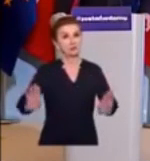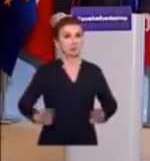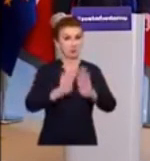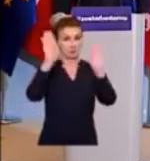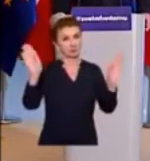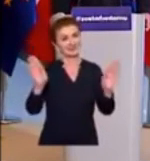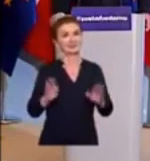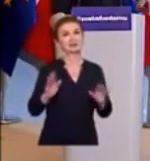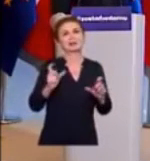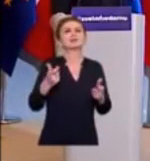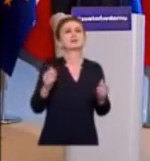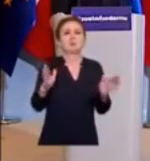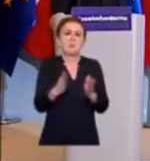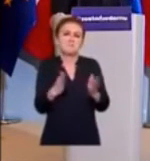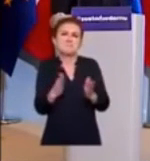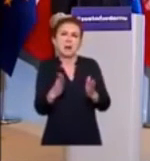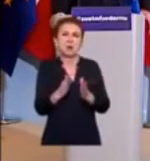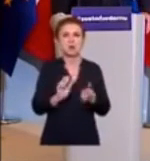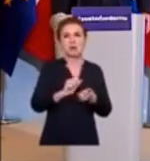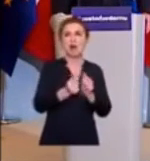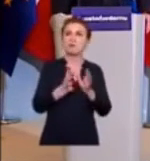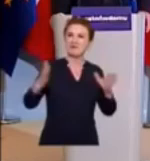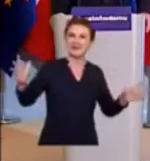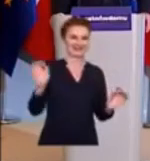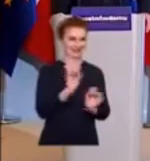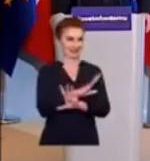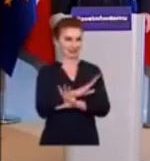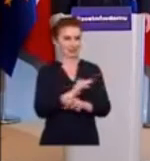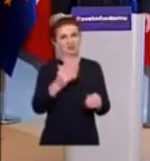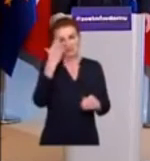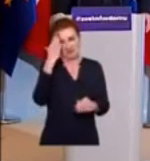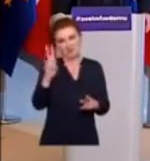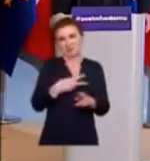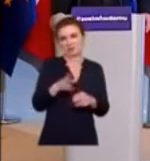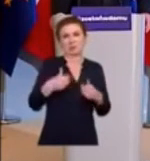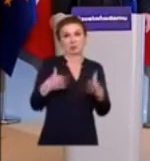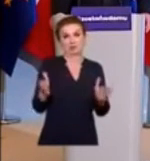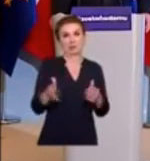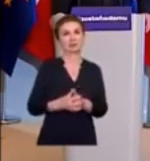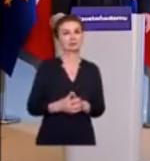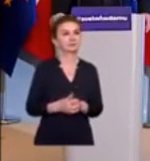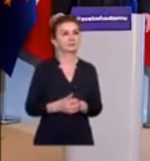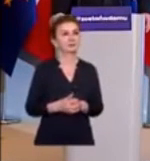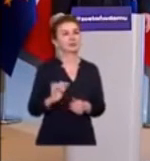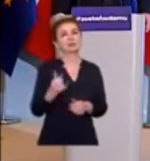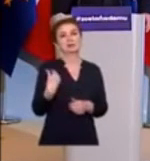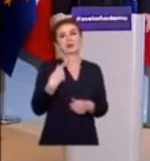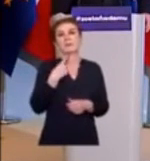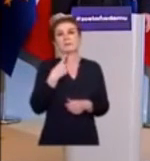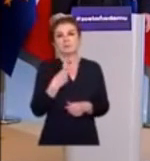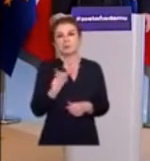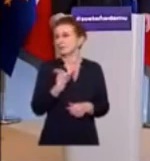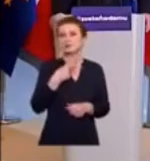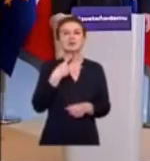Co z tymi małymi studyjnymi, jak i wielkimi multiplexami? Czy jesteśmy w stanie określić, kiedy nastąpi takie otwarcie? Tak jak powiedziałem, nie